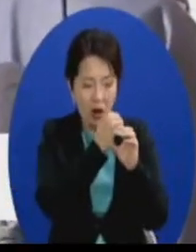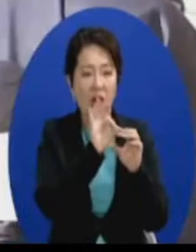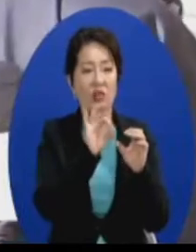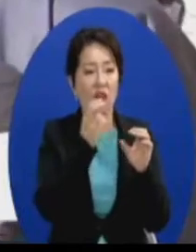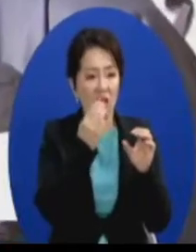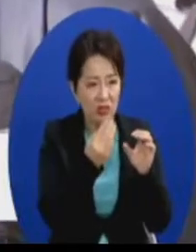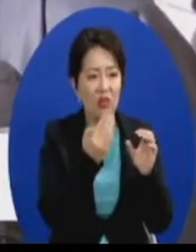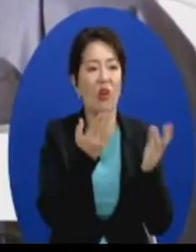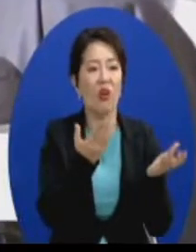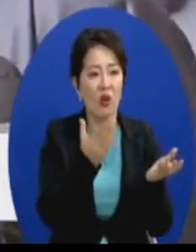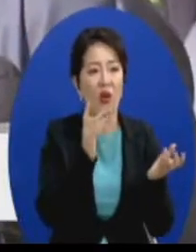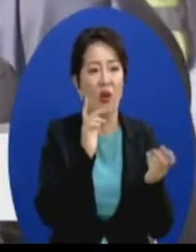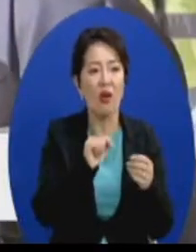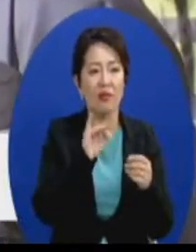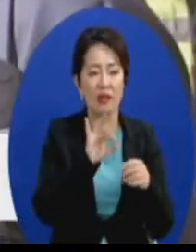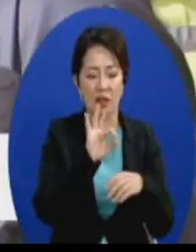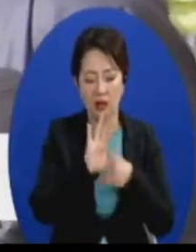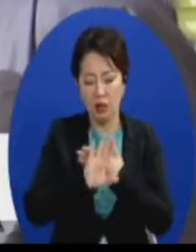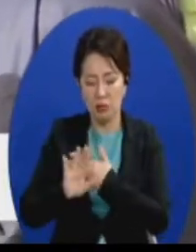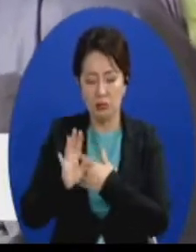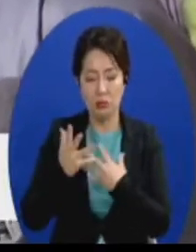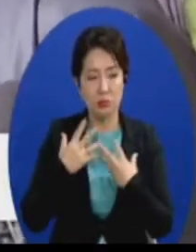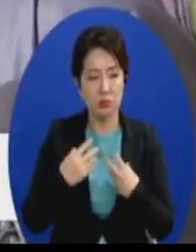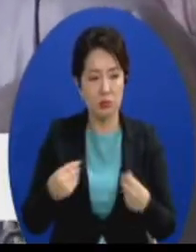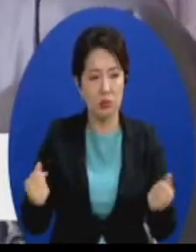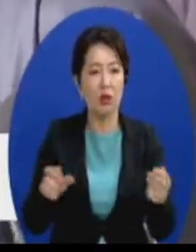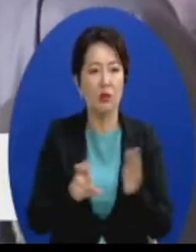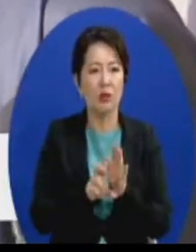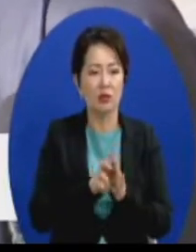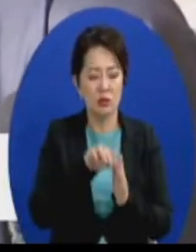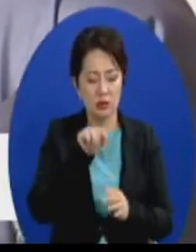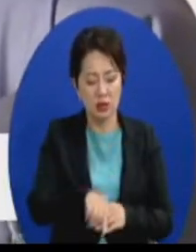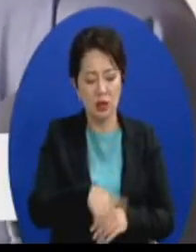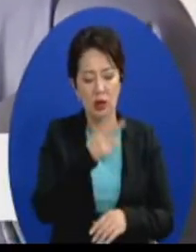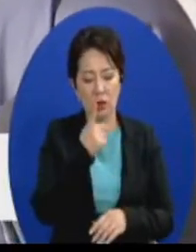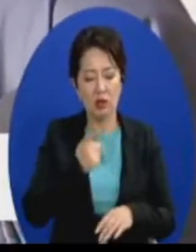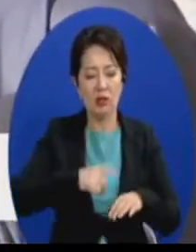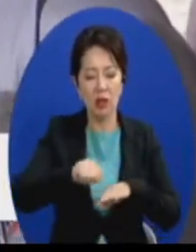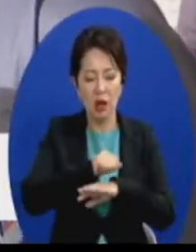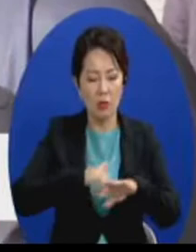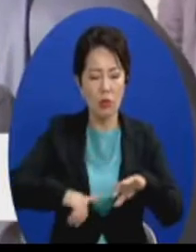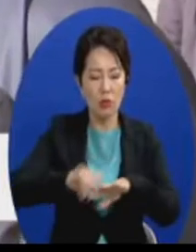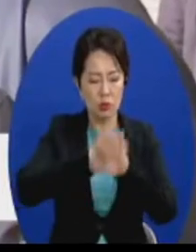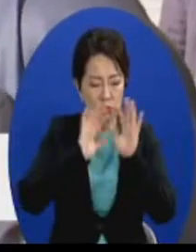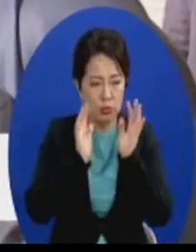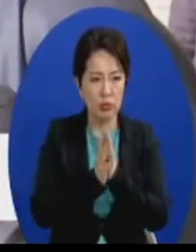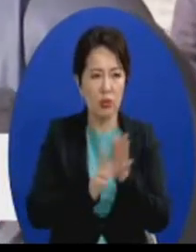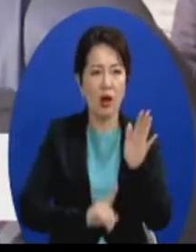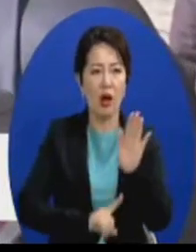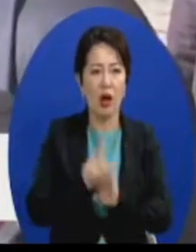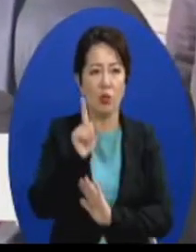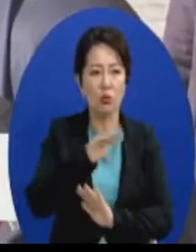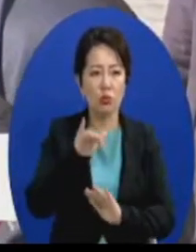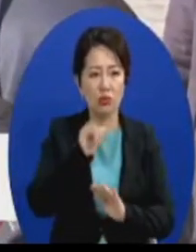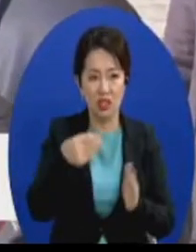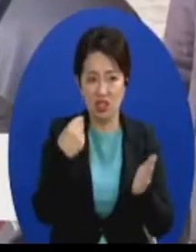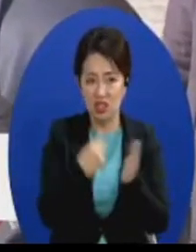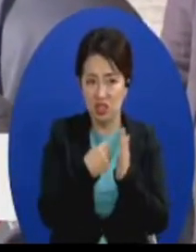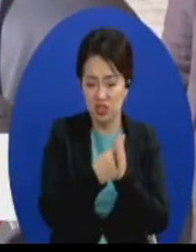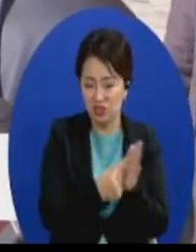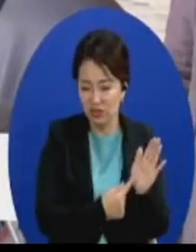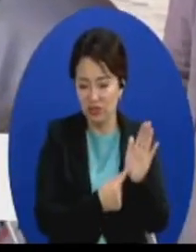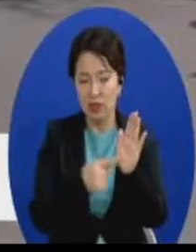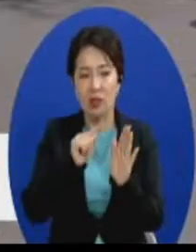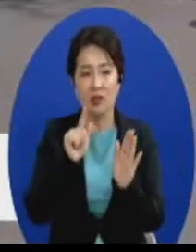онцлоод эмчлээд ингээд одоо хавдрын аюулгүй болгоё гэдэг энэ зорилгыг 21 аймаг улсын хэмжээнд бид нар анх удаа энэ жишээ болгож